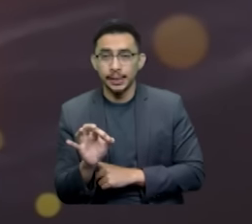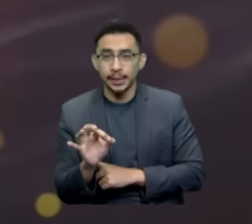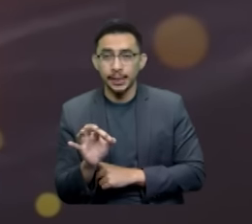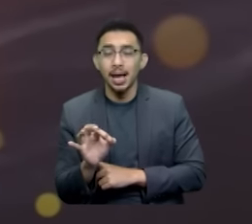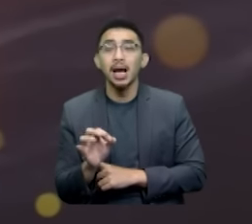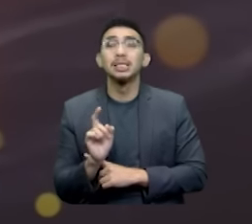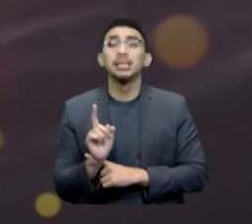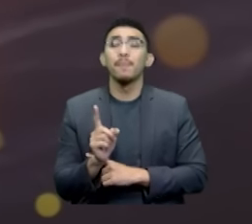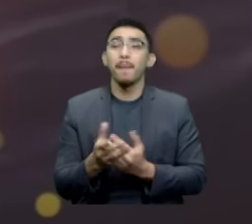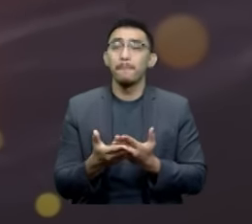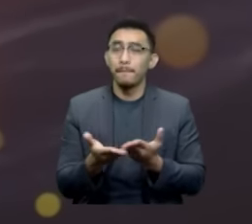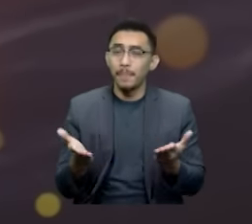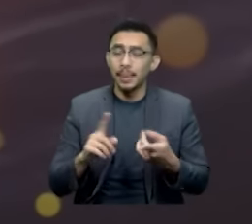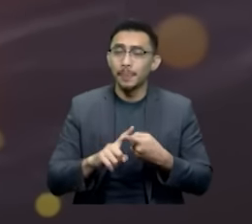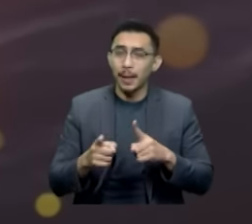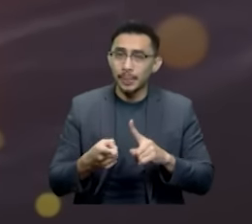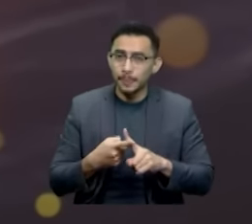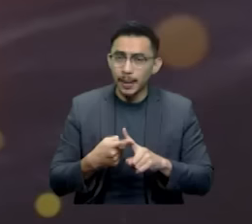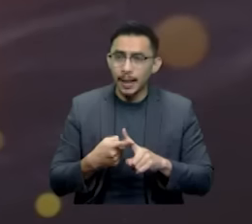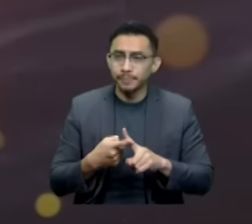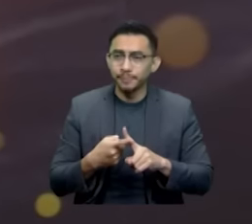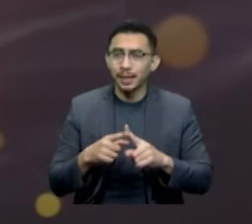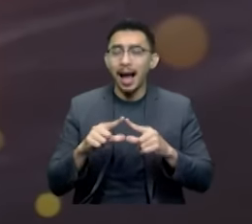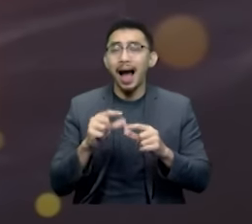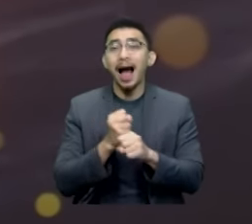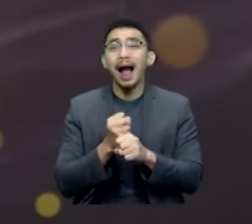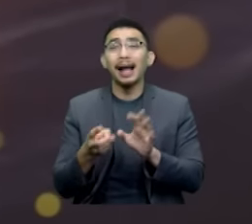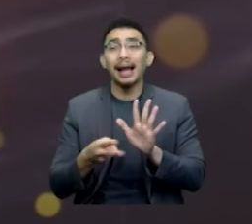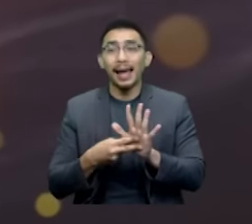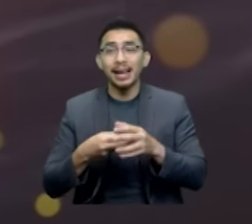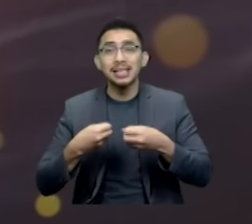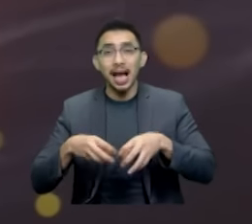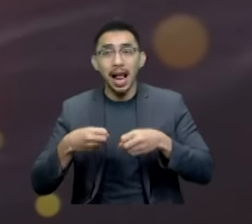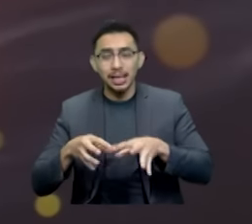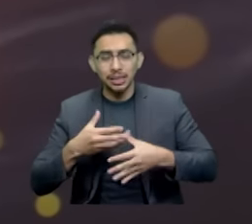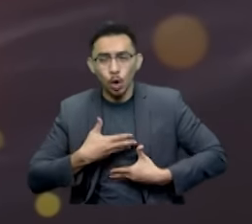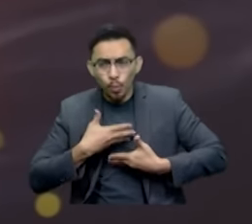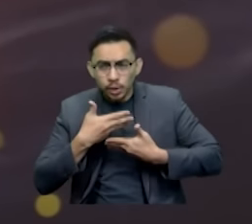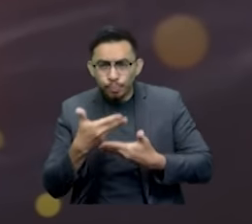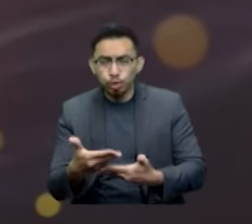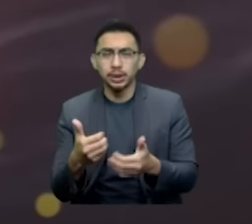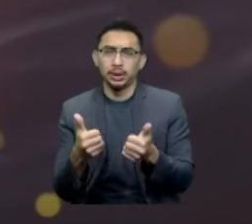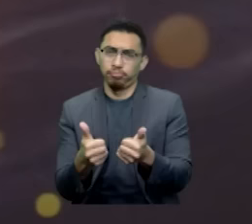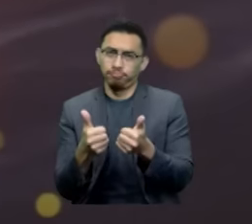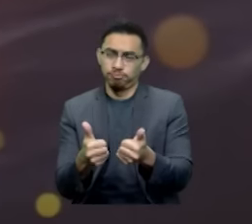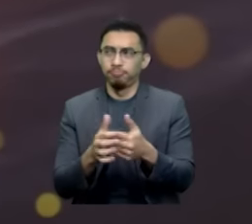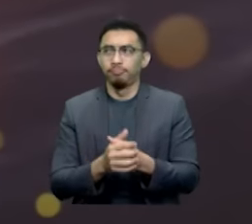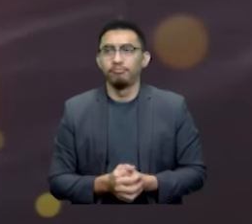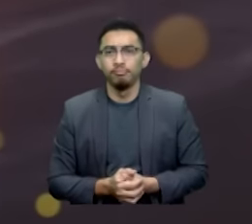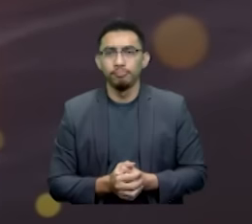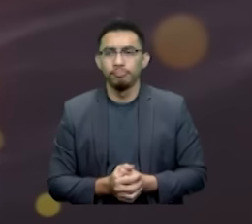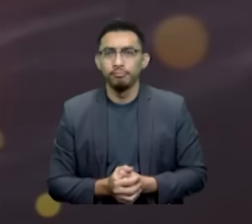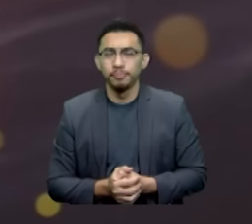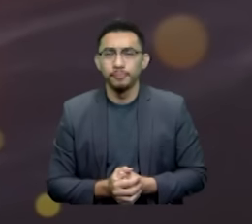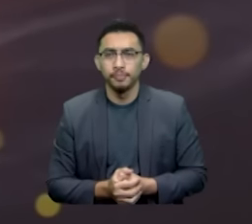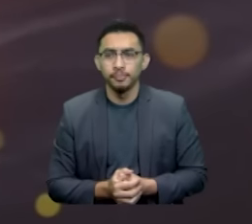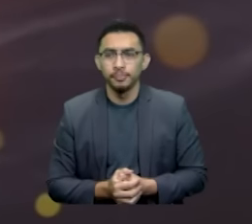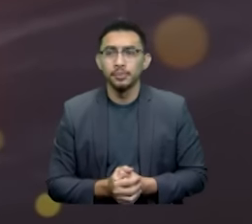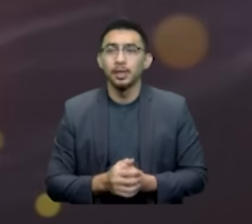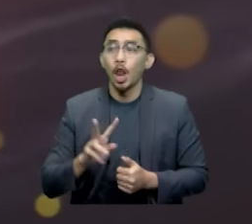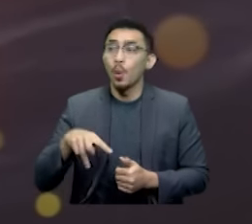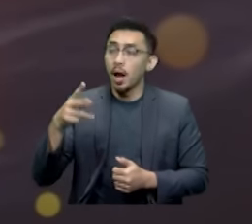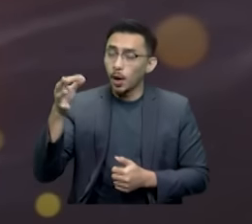teman-teman top elite ya, agent ini, dan juga teman-teman lain yang di luar kota juga. Jadi